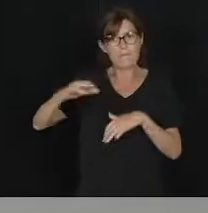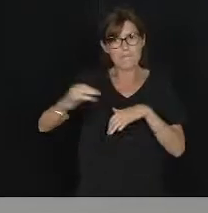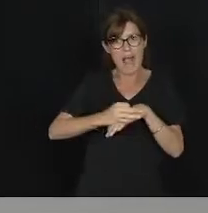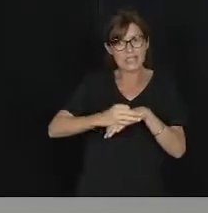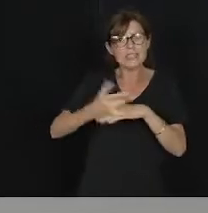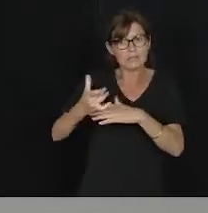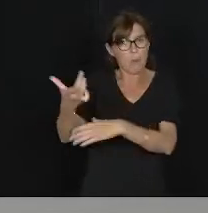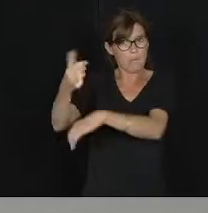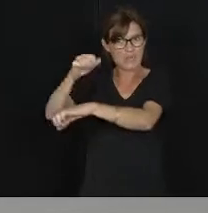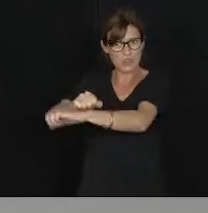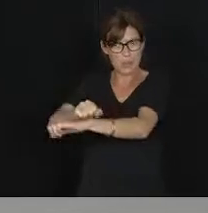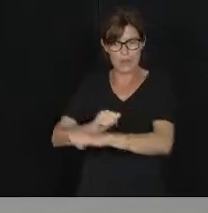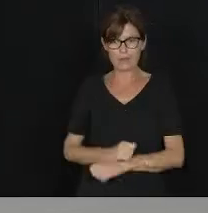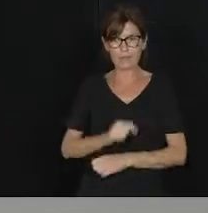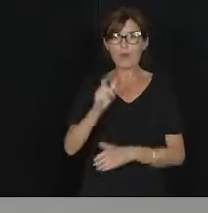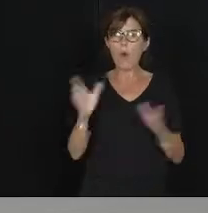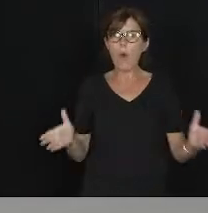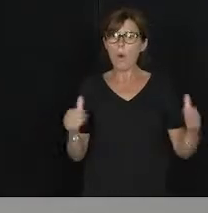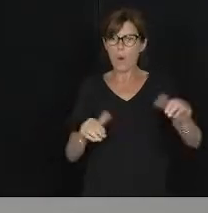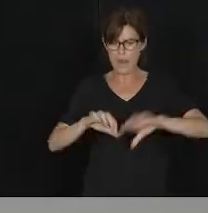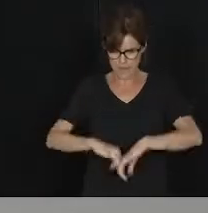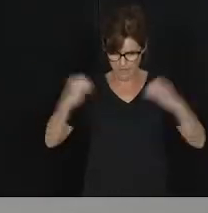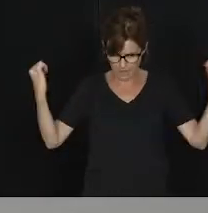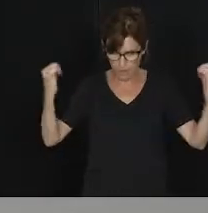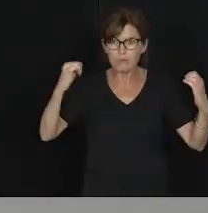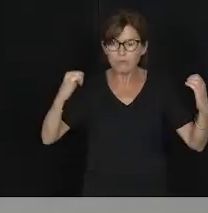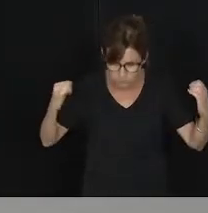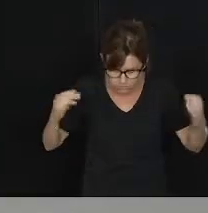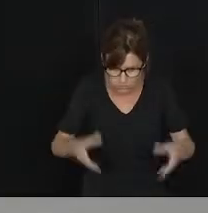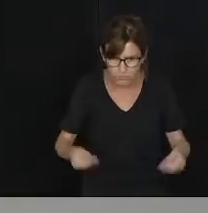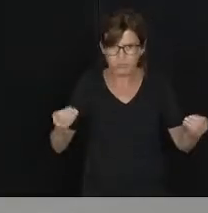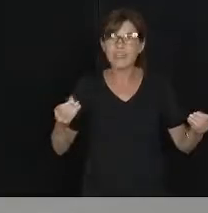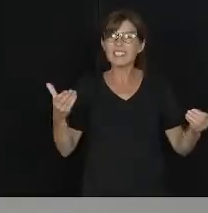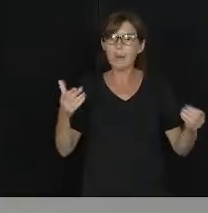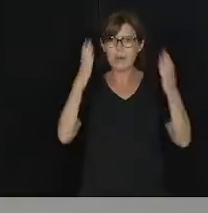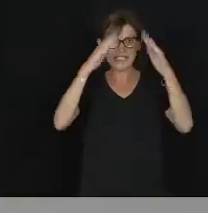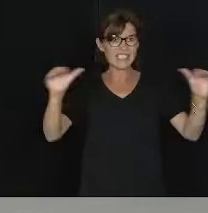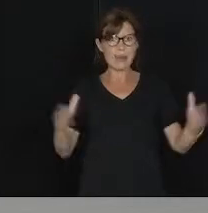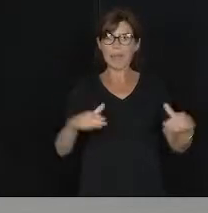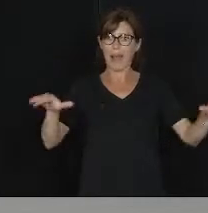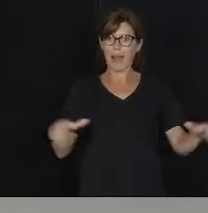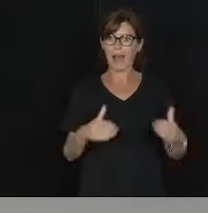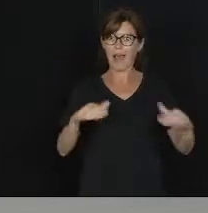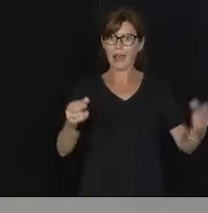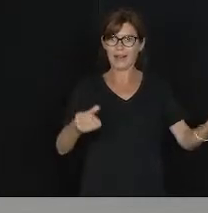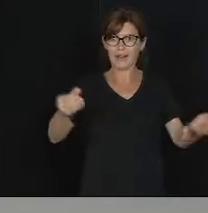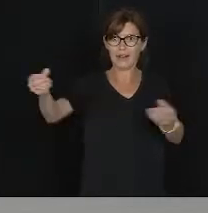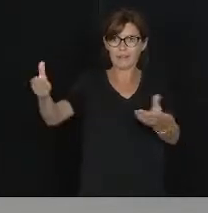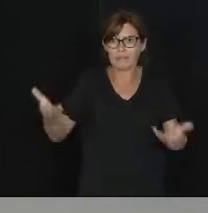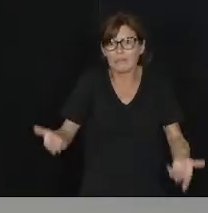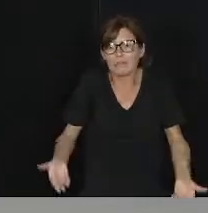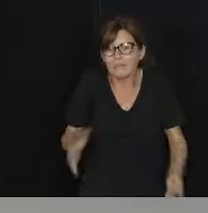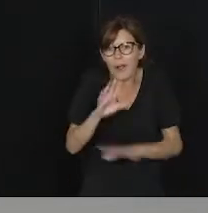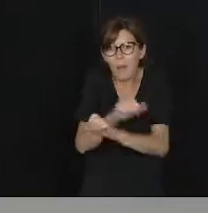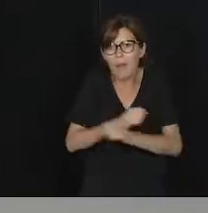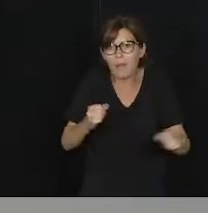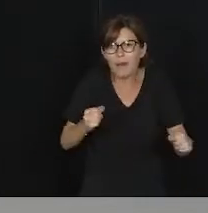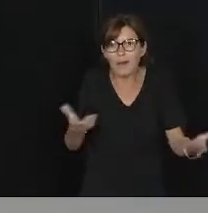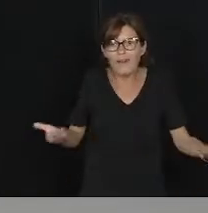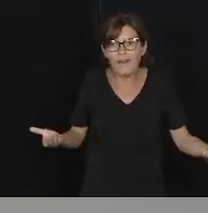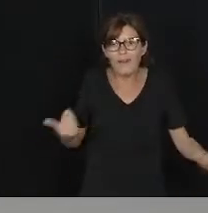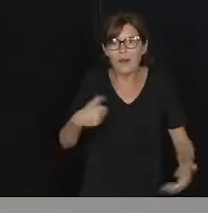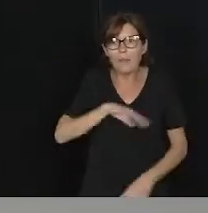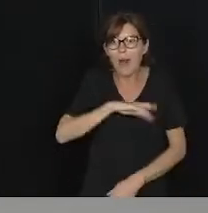sapin de Noël. C'est la seule chose qu'il y a. L'objet est donc assez incongru parce qu'il offre du dérisoire à un prisonnier de